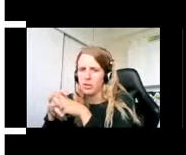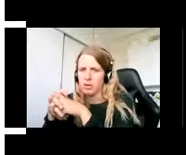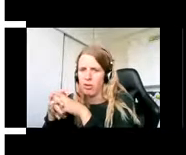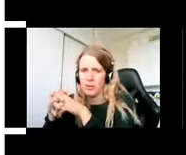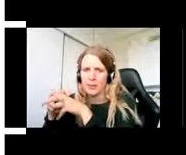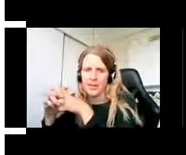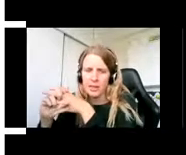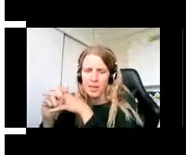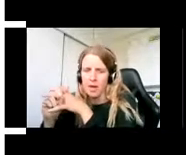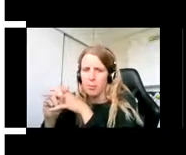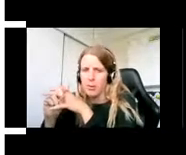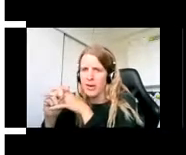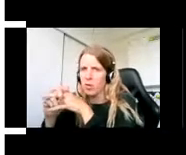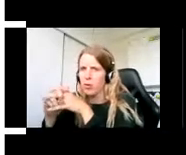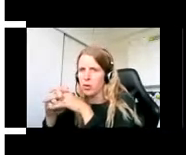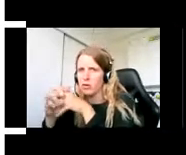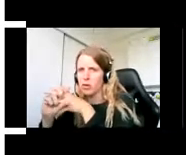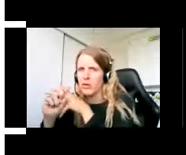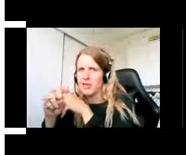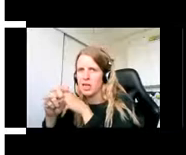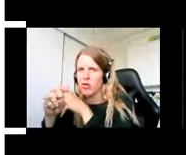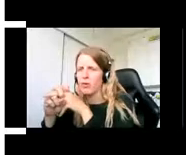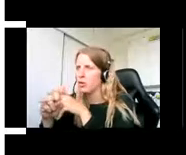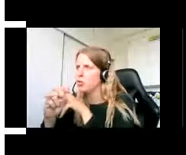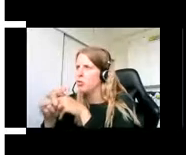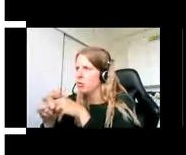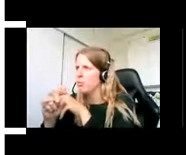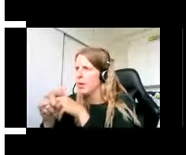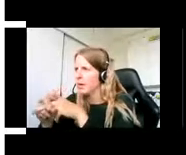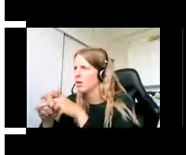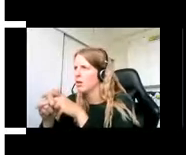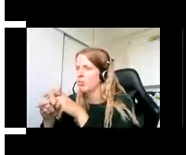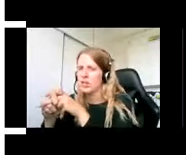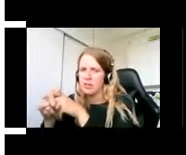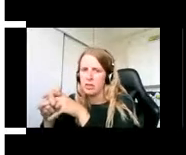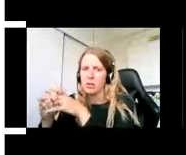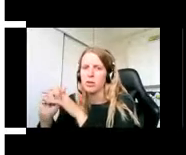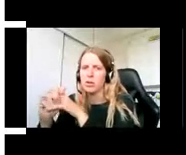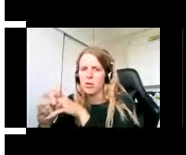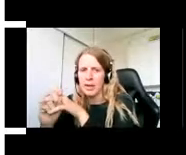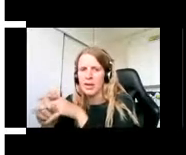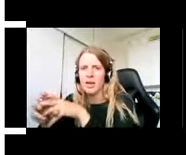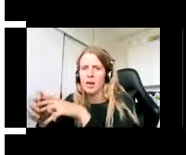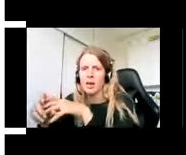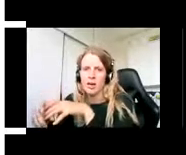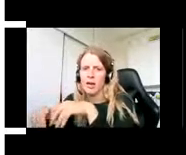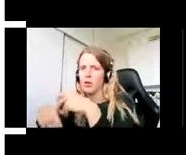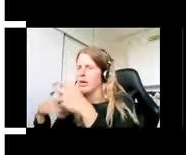de ouders. Wat willen daarmee zeggen? Probeer op voorhand te communiceren over wat jullie doen bij een besmetting, wat jullie doen